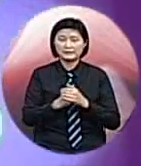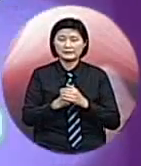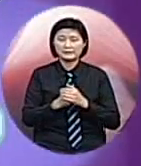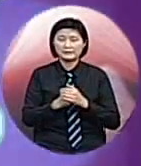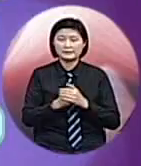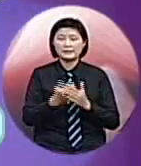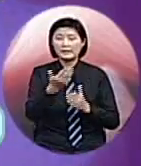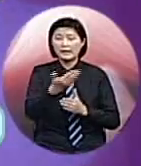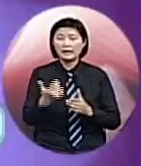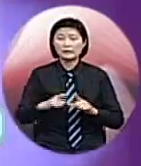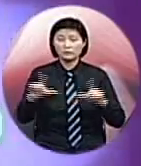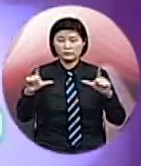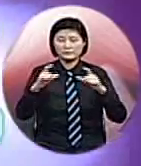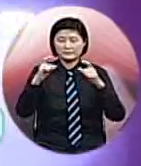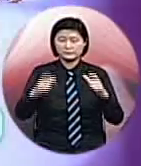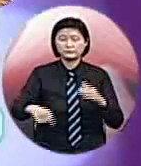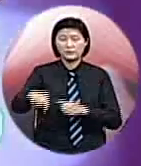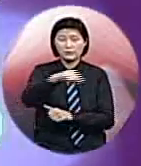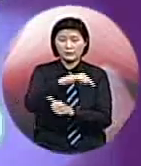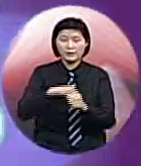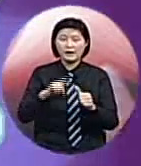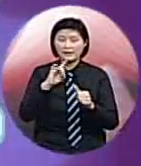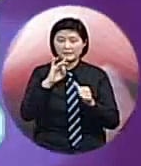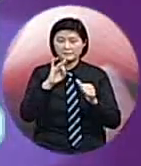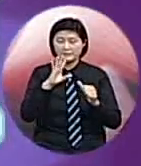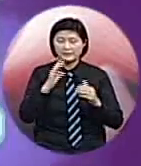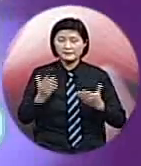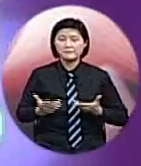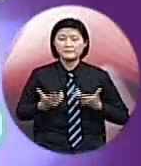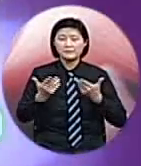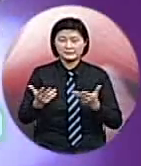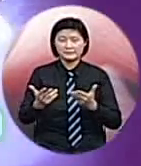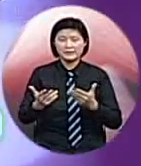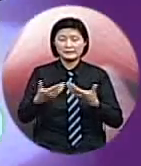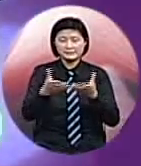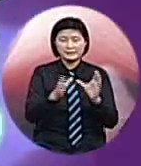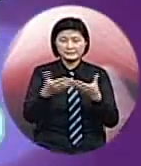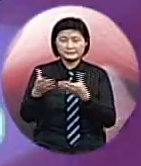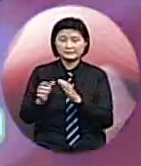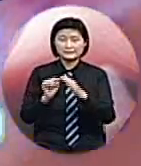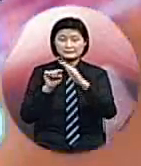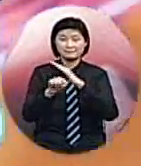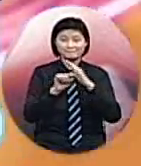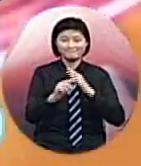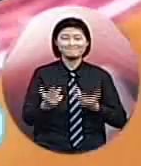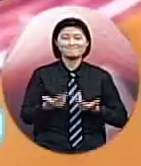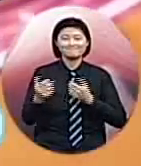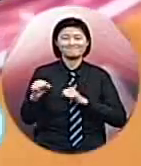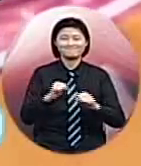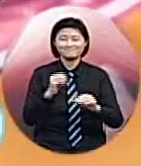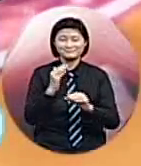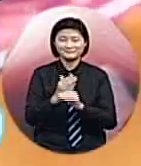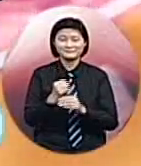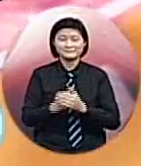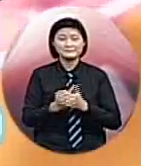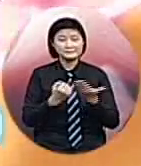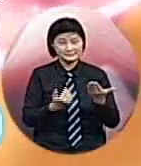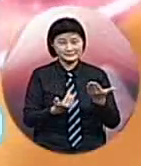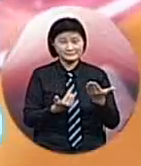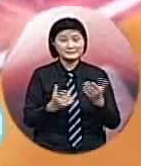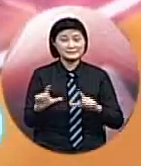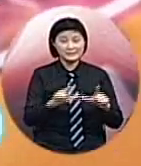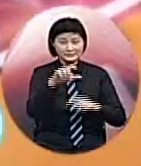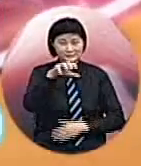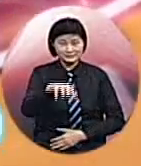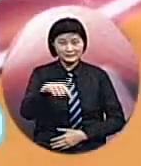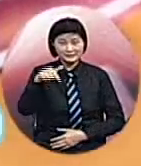강동구 내에 구 내에. 예, 부로 뭐 네네. 단체를 찾아다니면서 예. 그렇게 하고 있습니다. 그러시구나. 네. 아버님이 사신 곳이